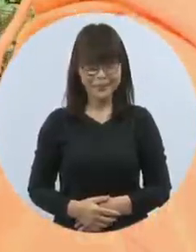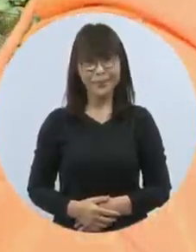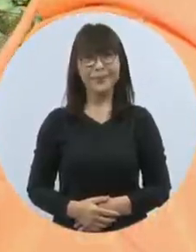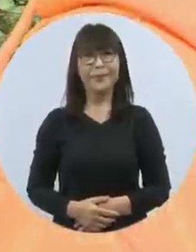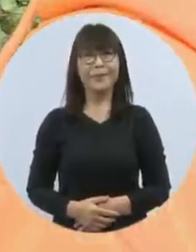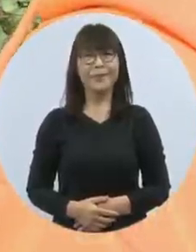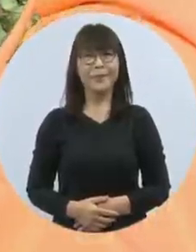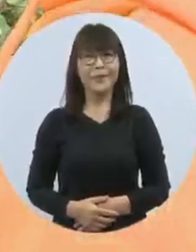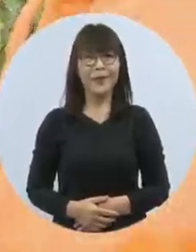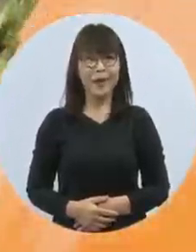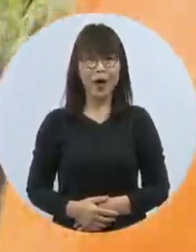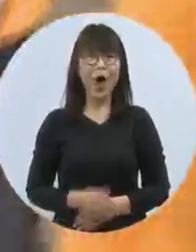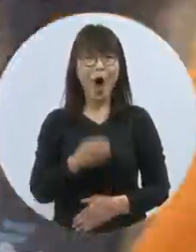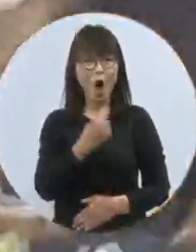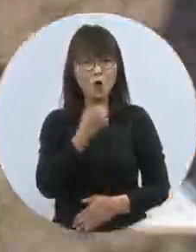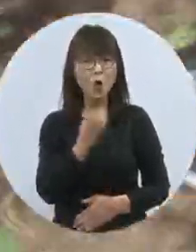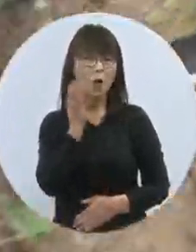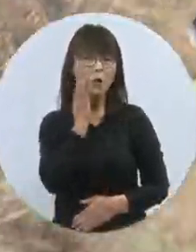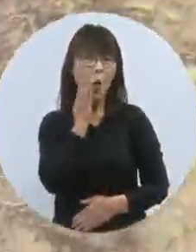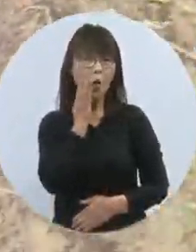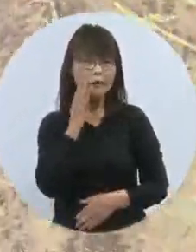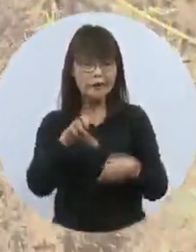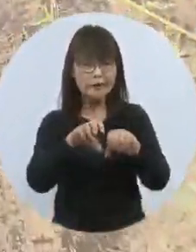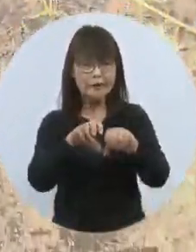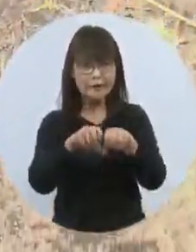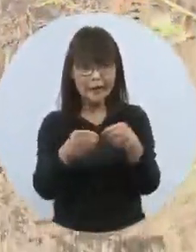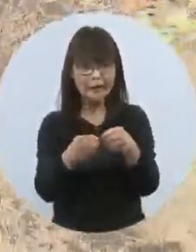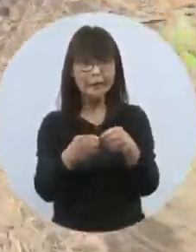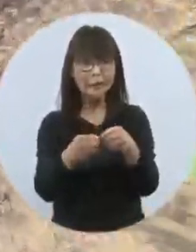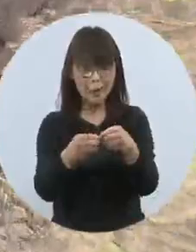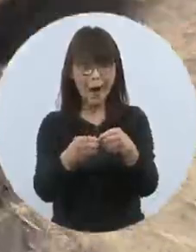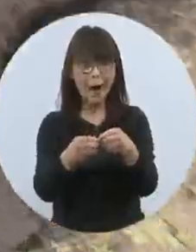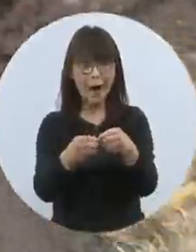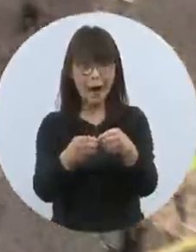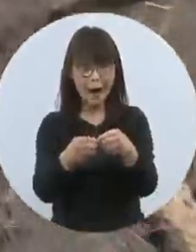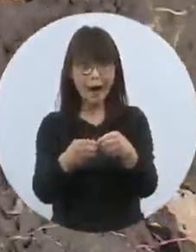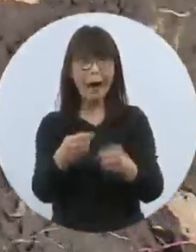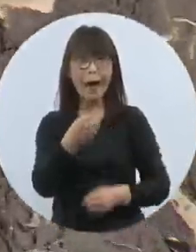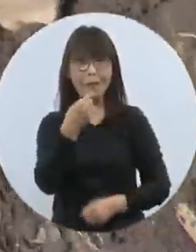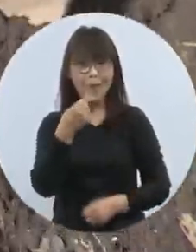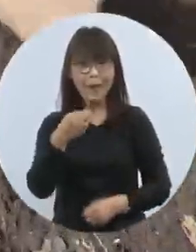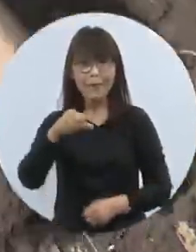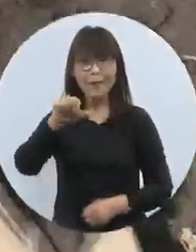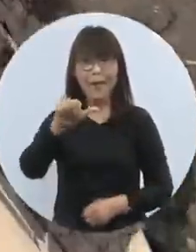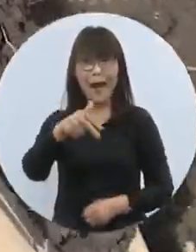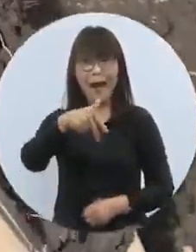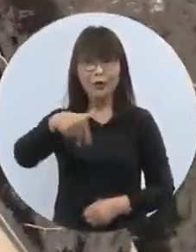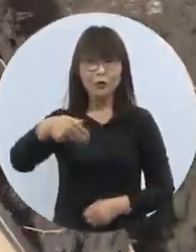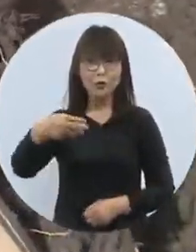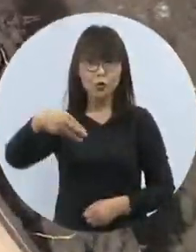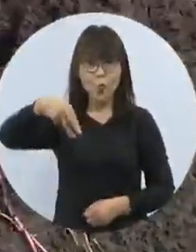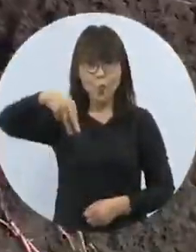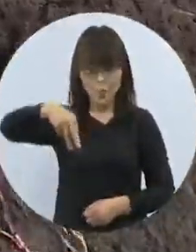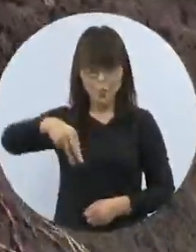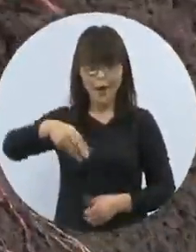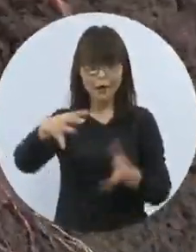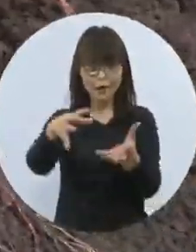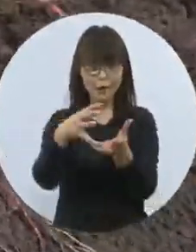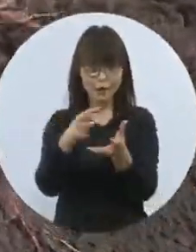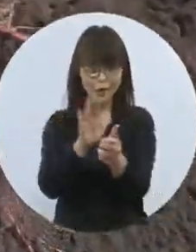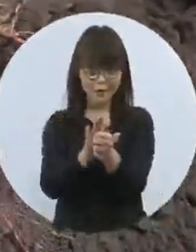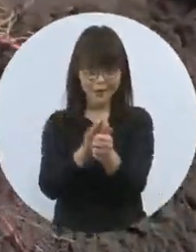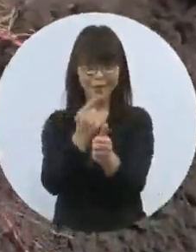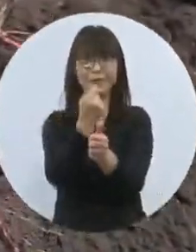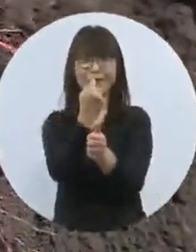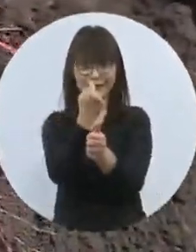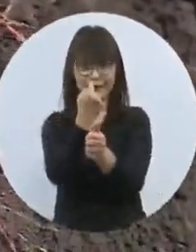ということで、ホクホク美味しいさつまいも紅あずまの収穫をお手伝いさせてもらいました。 さつまい